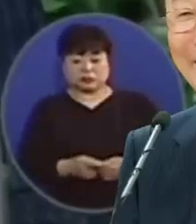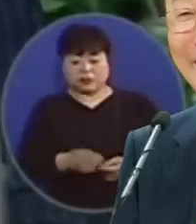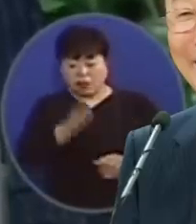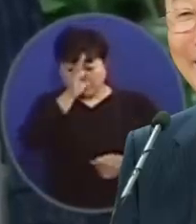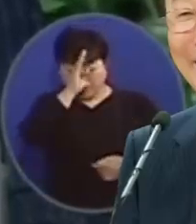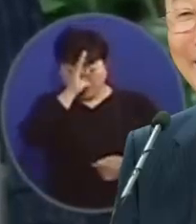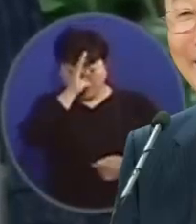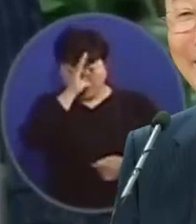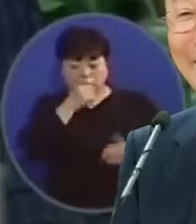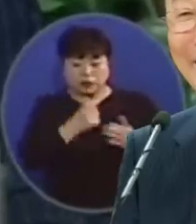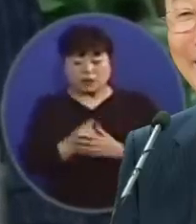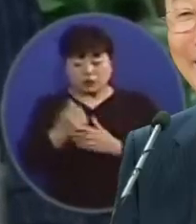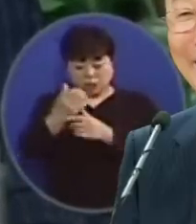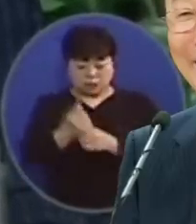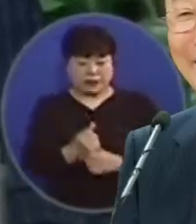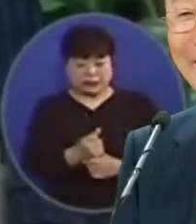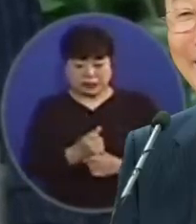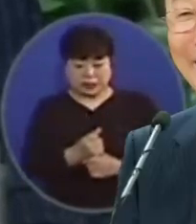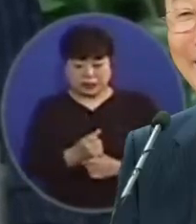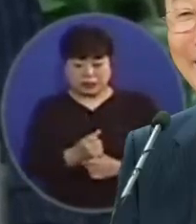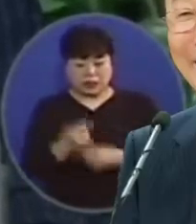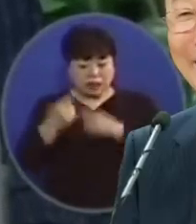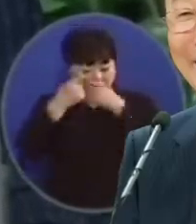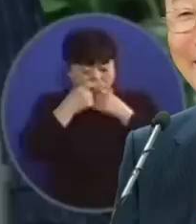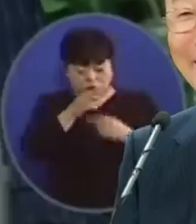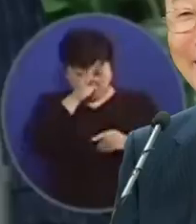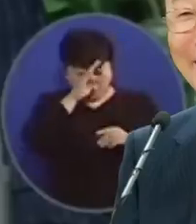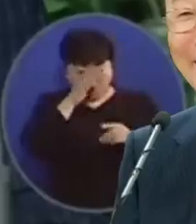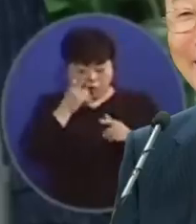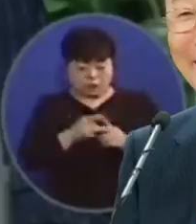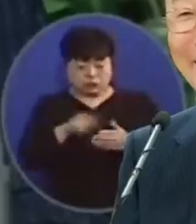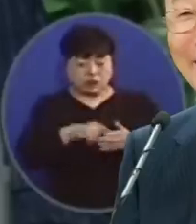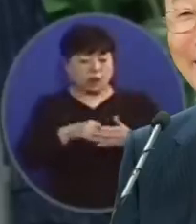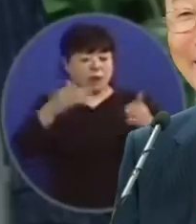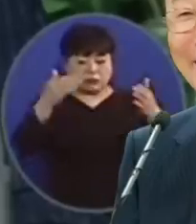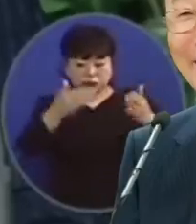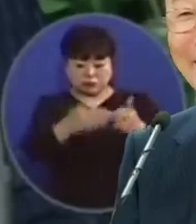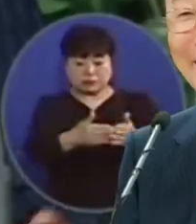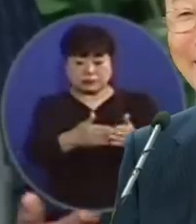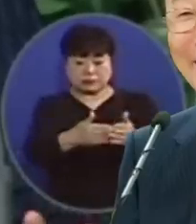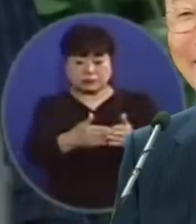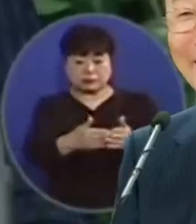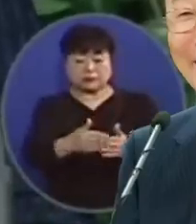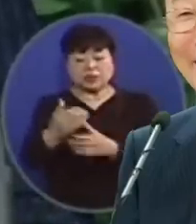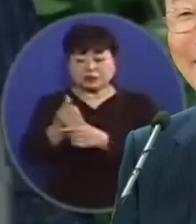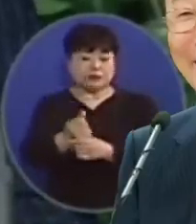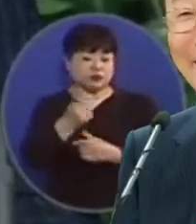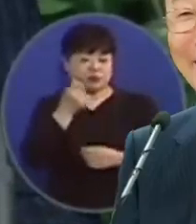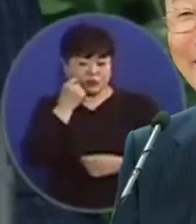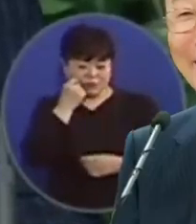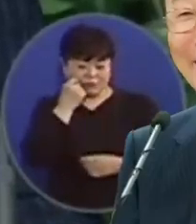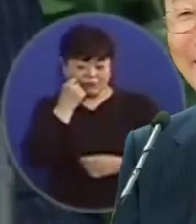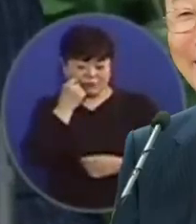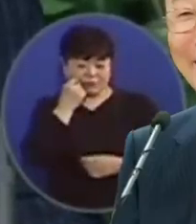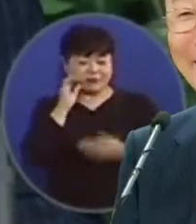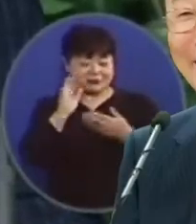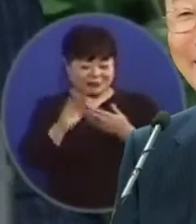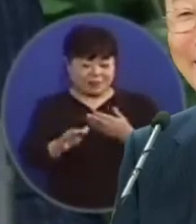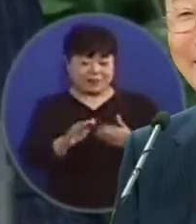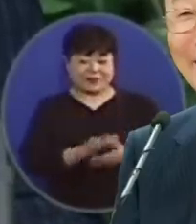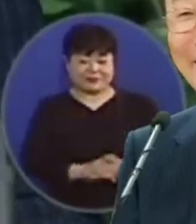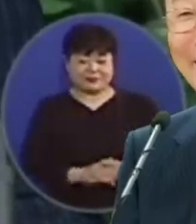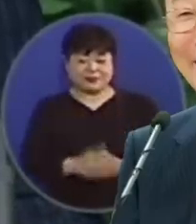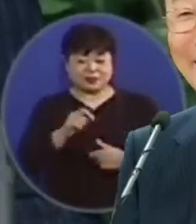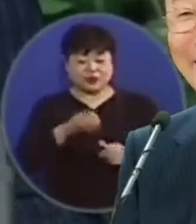병을 빙자로 잡고서 잡고 있으나 허물도 병도 예수님이 갚아버렸죠. 잡을 수 없지요. 그 다음에는